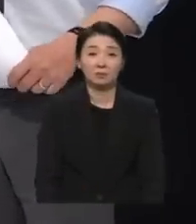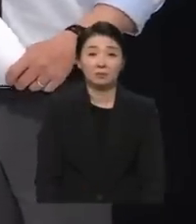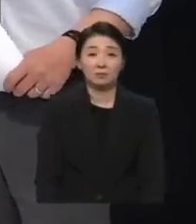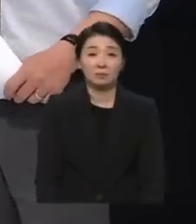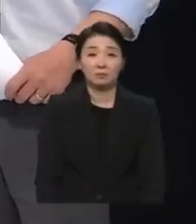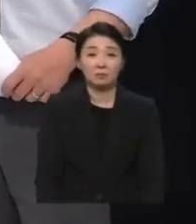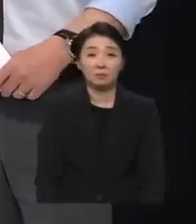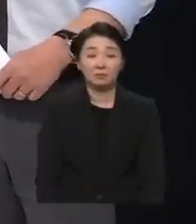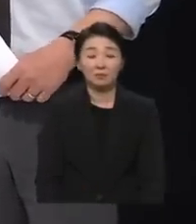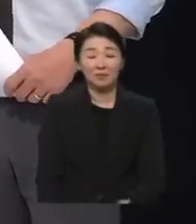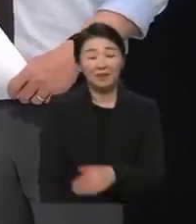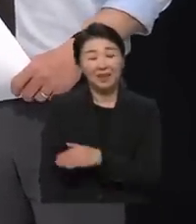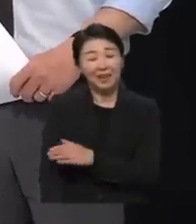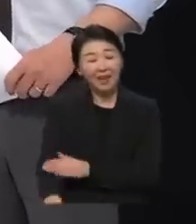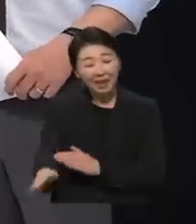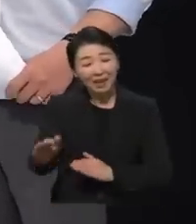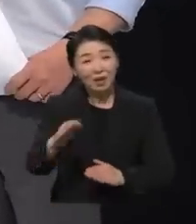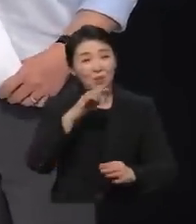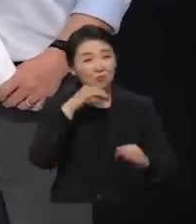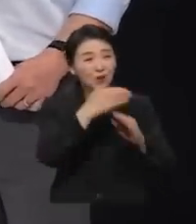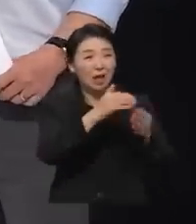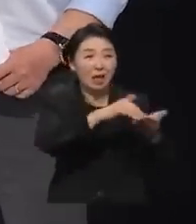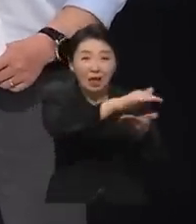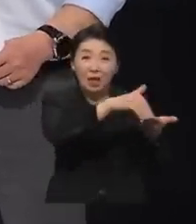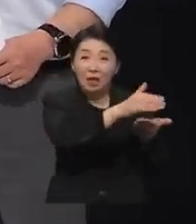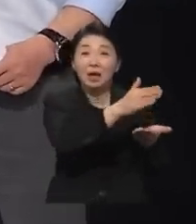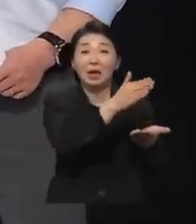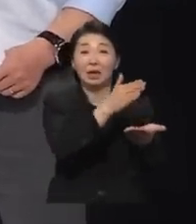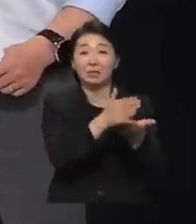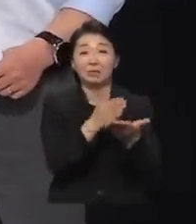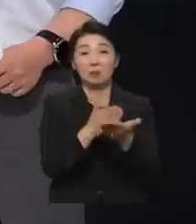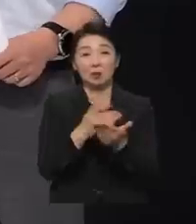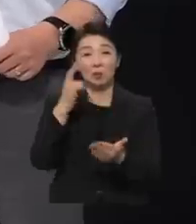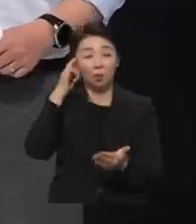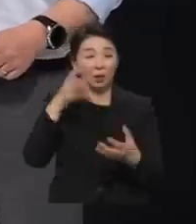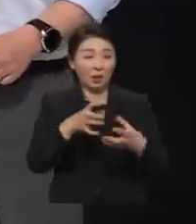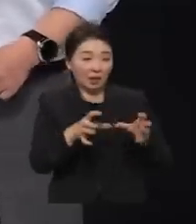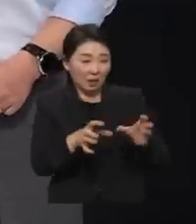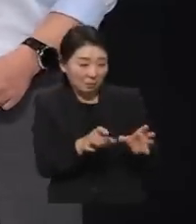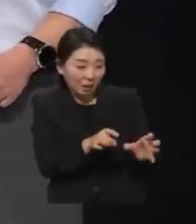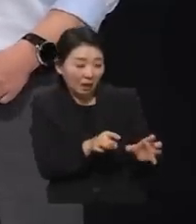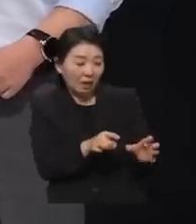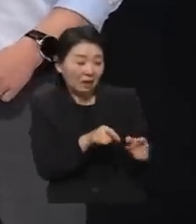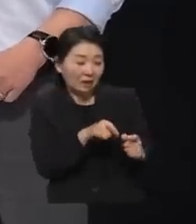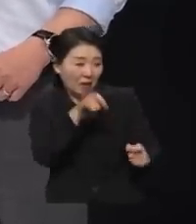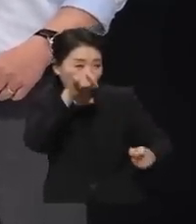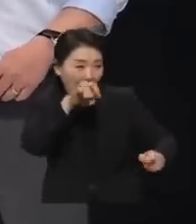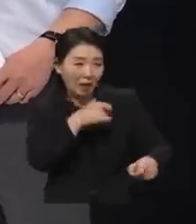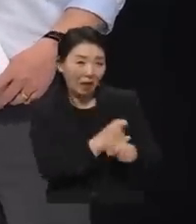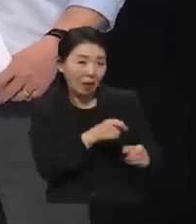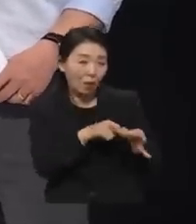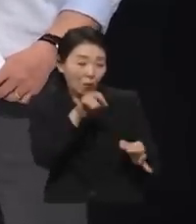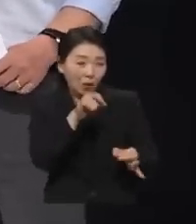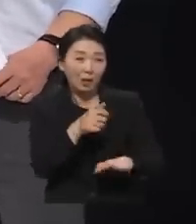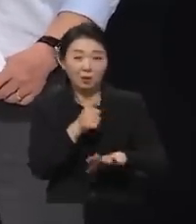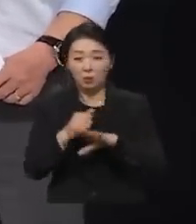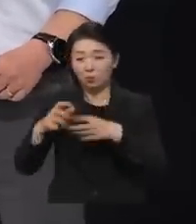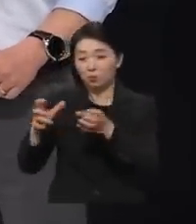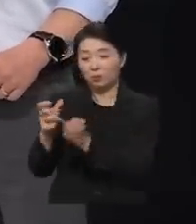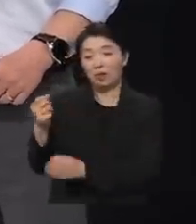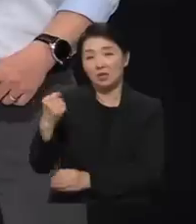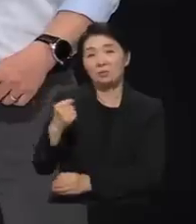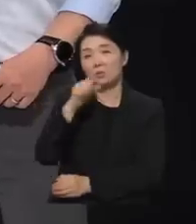과도한 우클릭뿐 아니라 야당을 겨냥한 사정정국도 길게 늘어질수록 오히려 독이 될 수 있다는